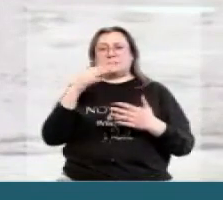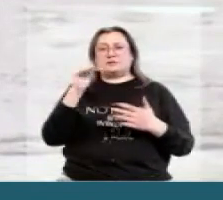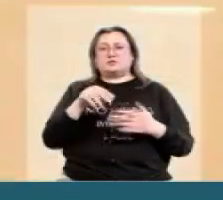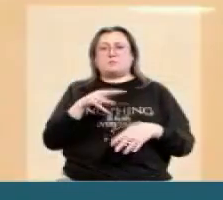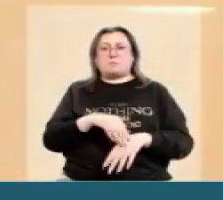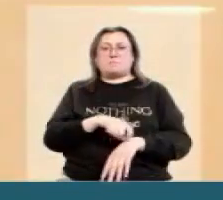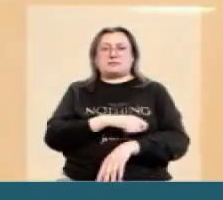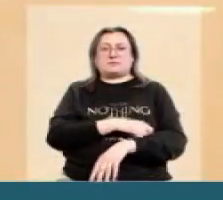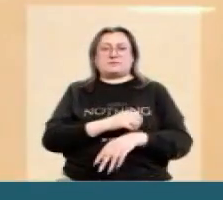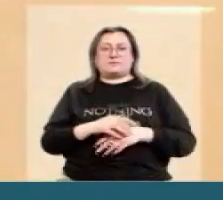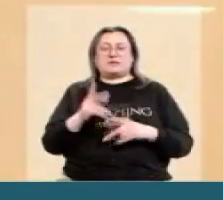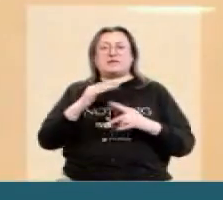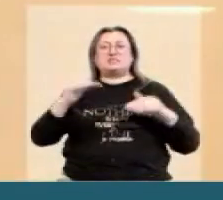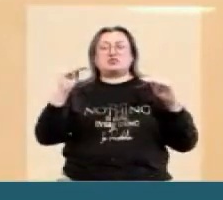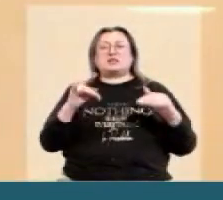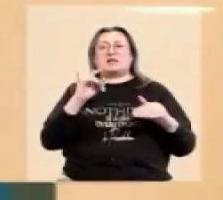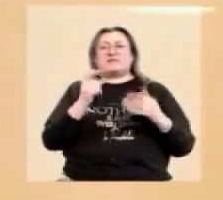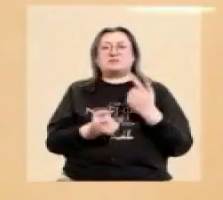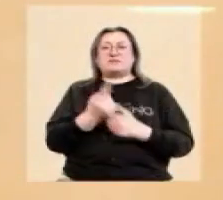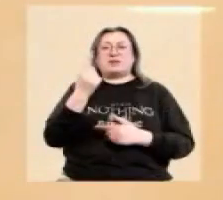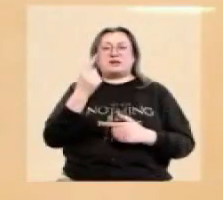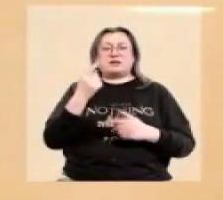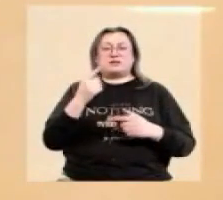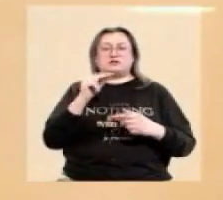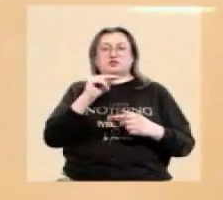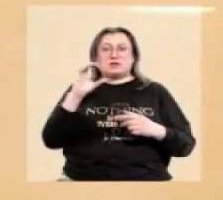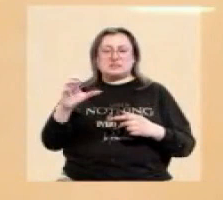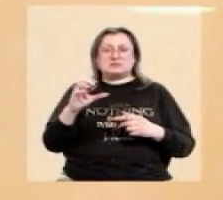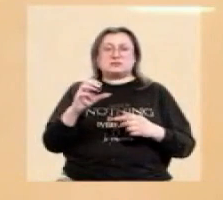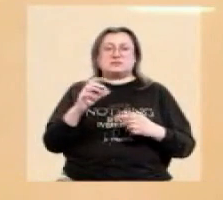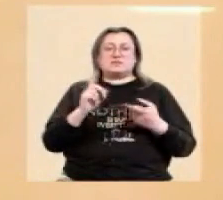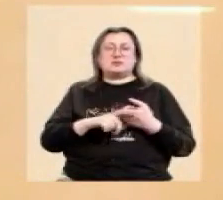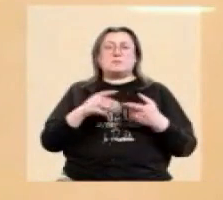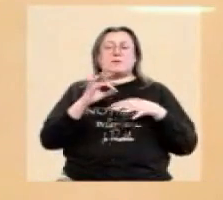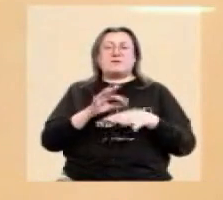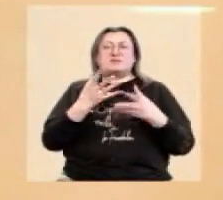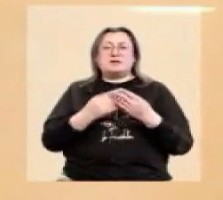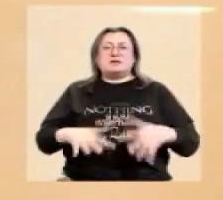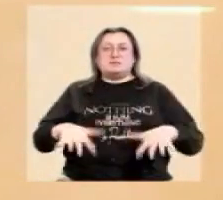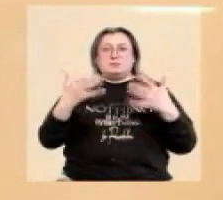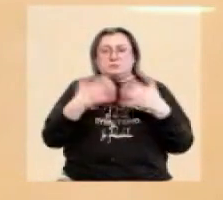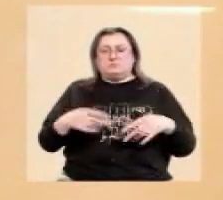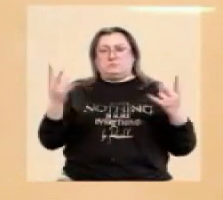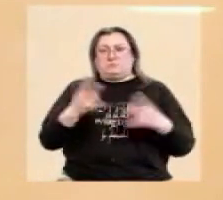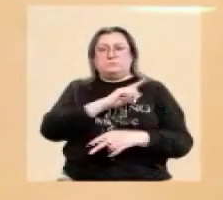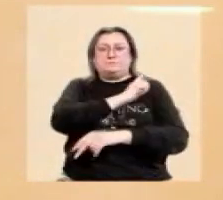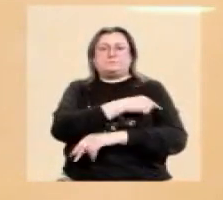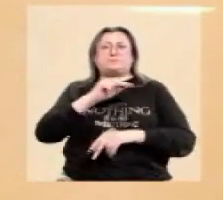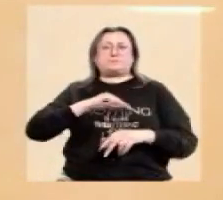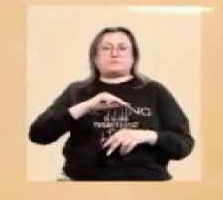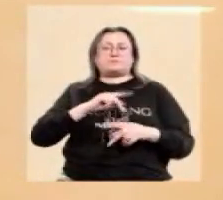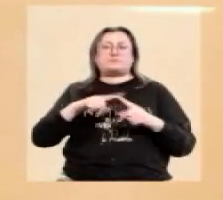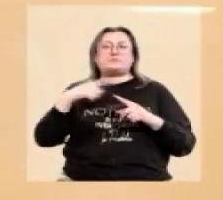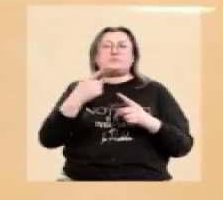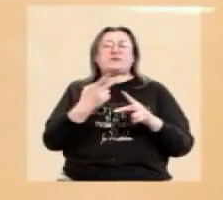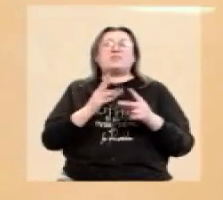тысяч метров. Для снижения риска возникновения чрезвычайной ситуации, связанной с проведением весеннего паводка, считаем необходимо усилить работу в